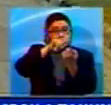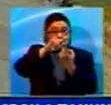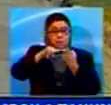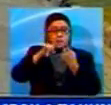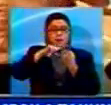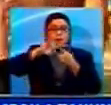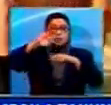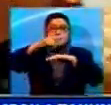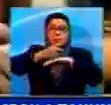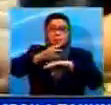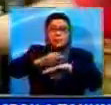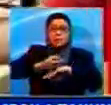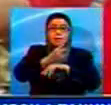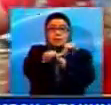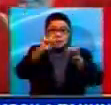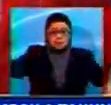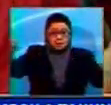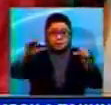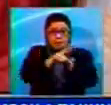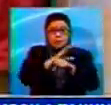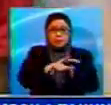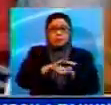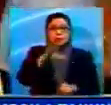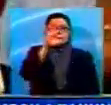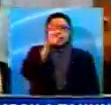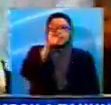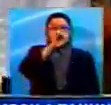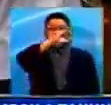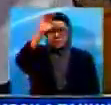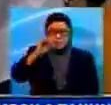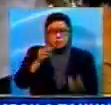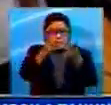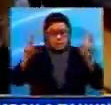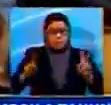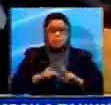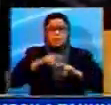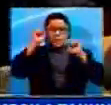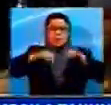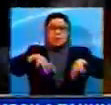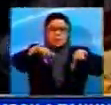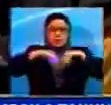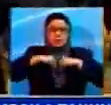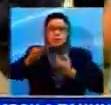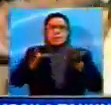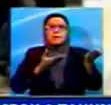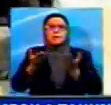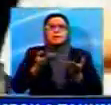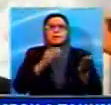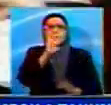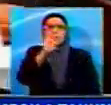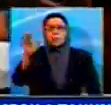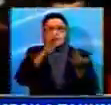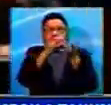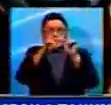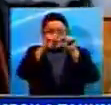sepenuhnya 90% kawasan berpenduduk di Sabah akan menikmati perkhidmatan jalur lebar beliau berucap merasmikan sambutan hari